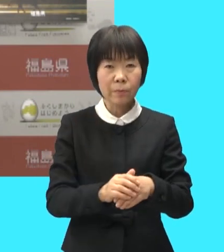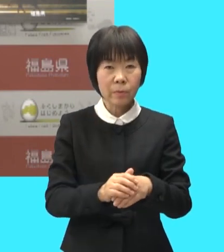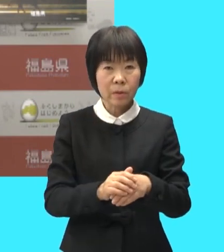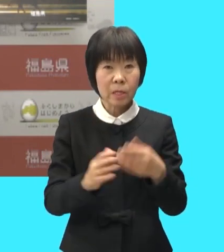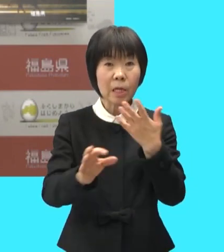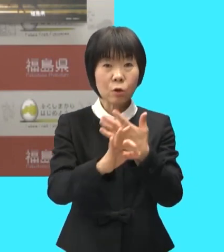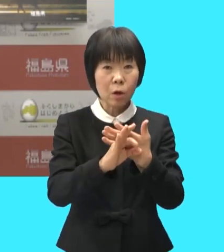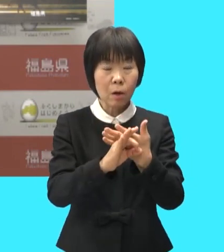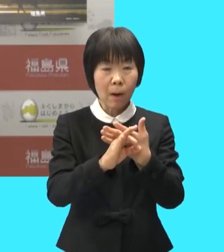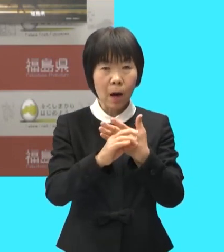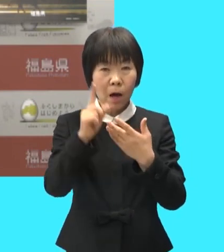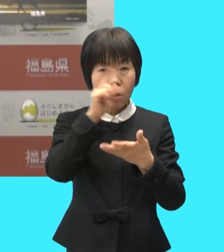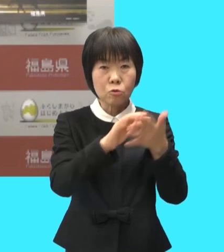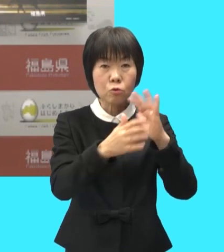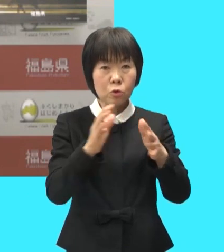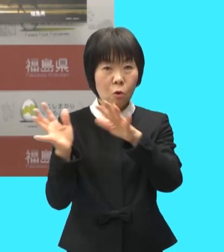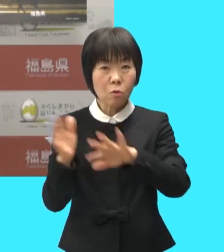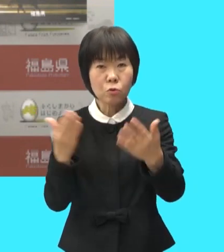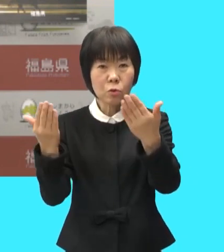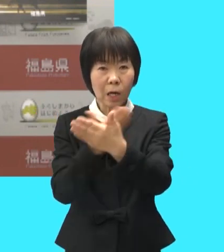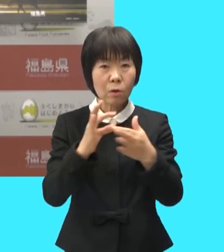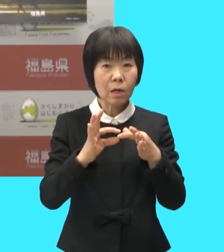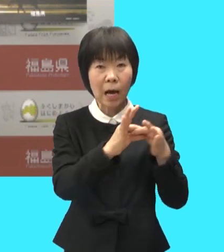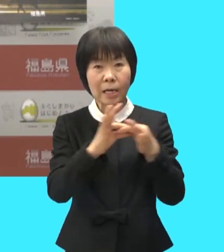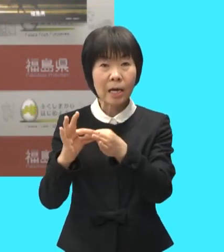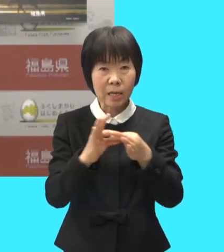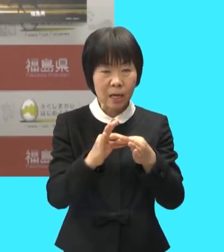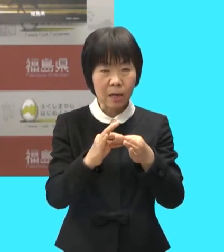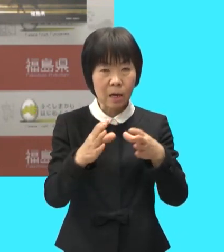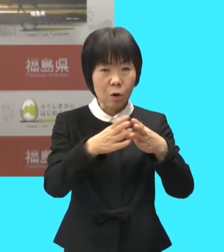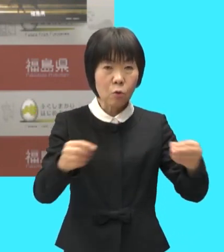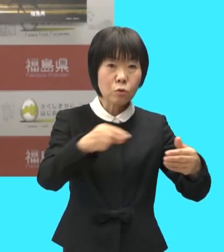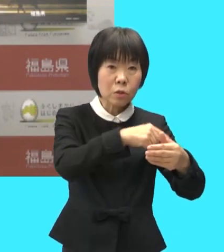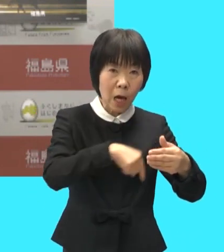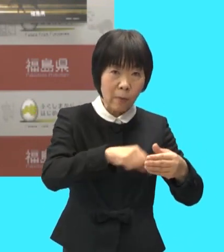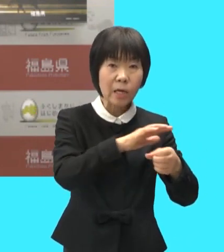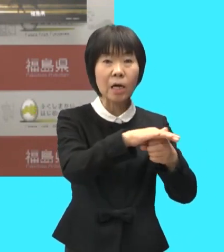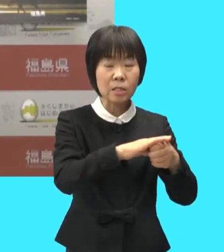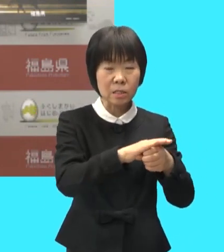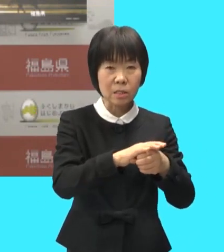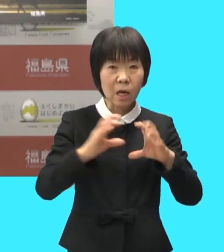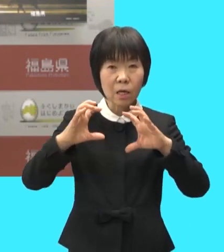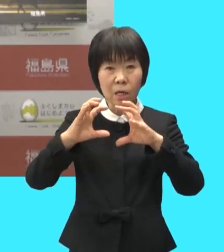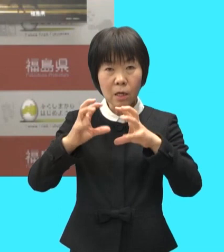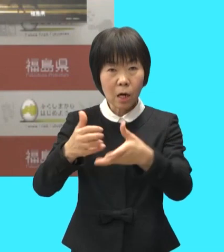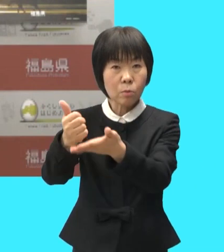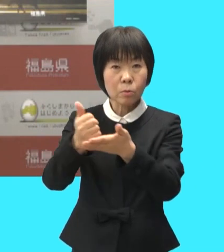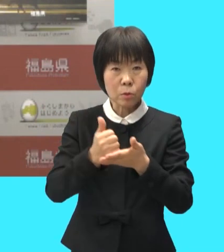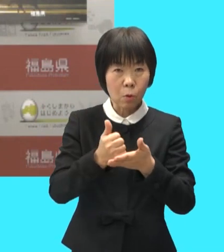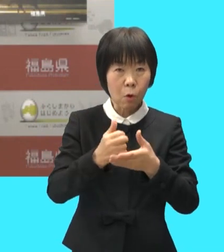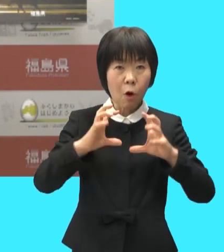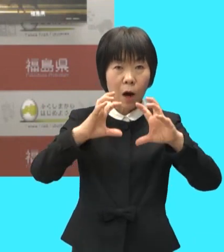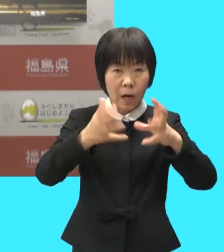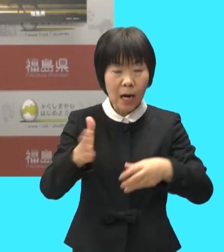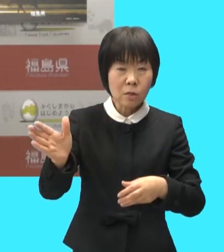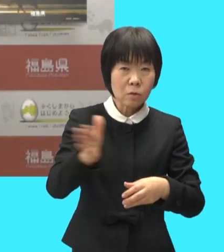評風化の関係で国内ももちろん大事です。これはこれでやっていくんですが、インバウンド、国内から来られ